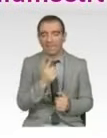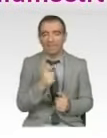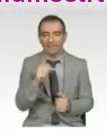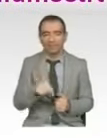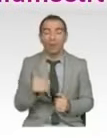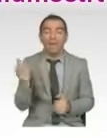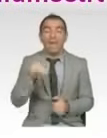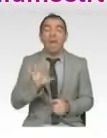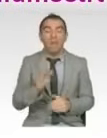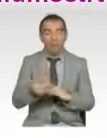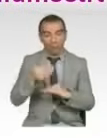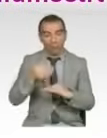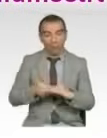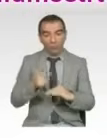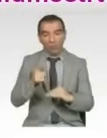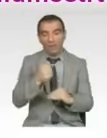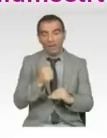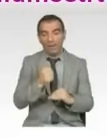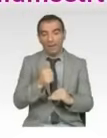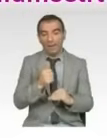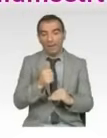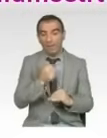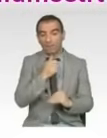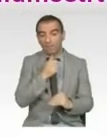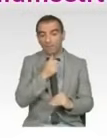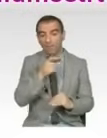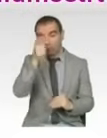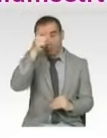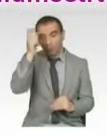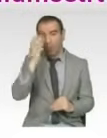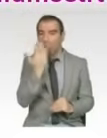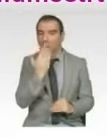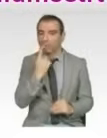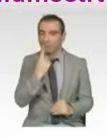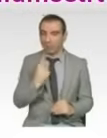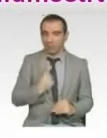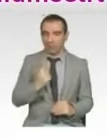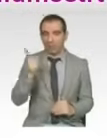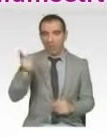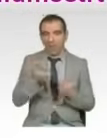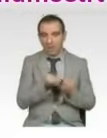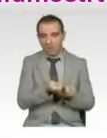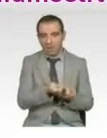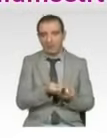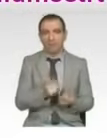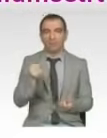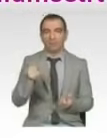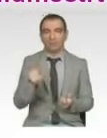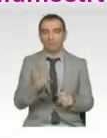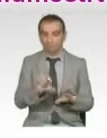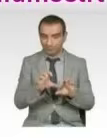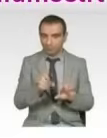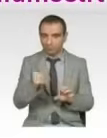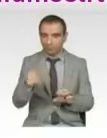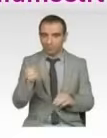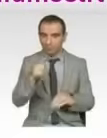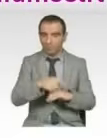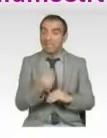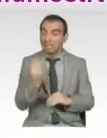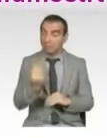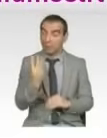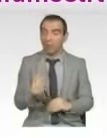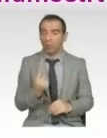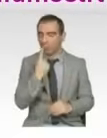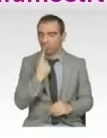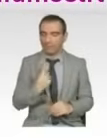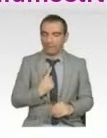buraya gelmeden önce mesela işte babam Türkiye'de okuyacaksın dedi. Hani oranın eğitimi en azından kaynaklara ulaşmam açısından çok daha iyi olur